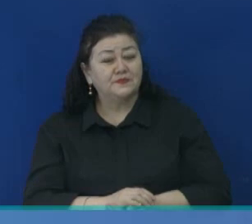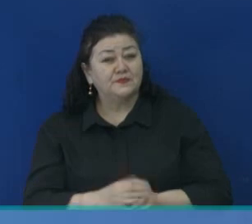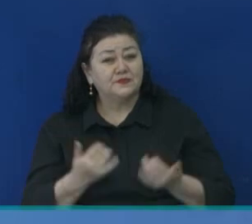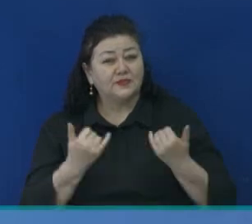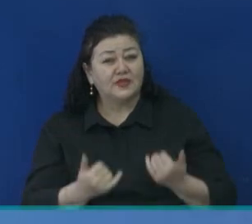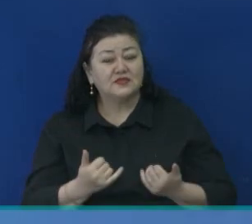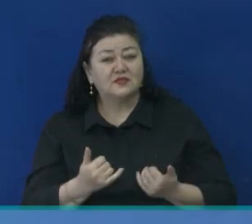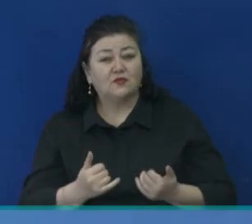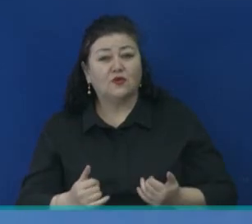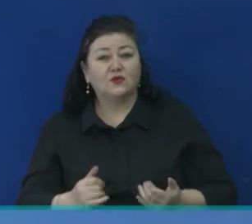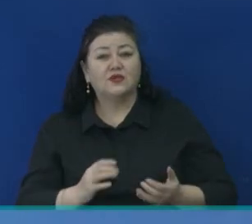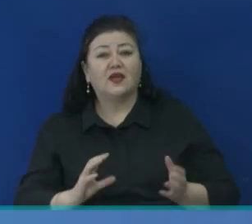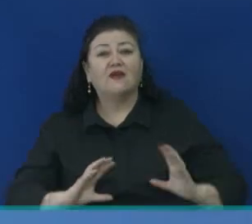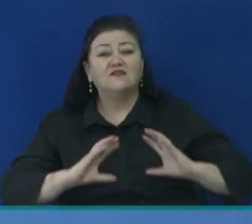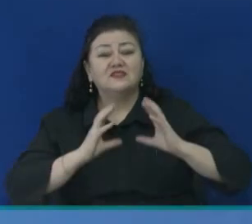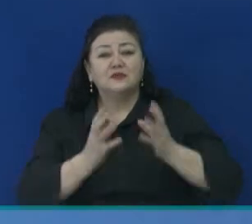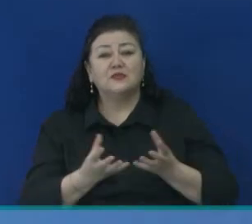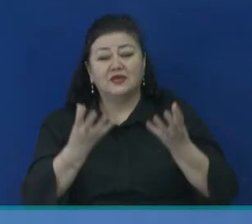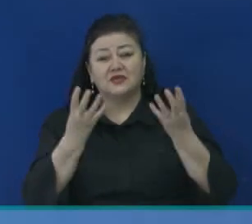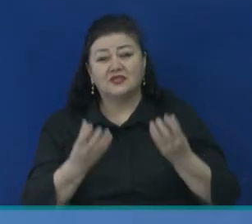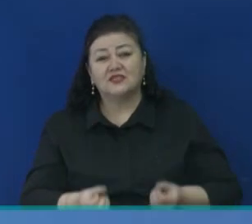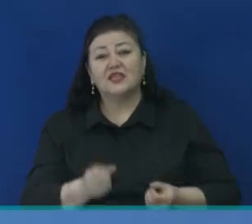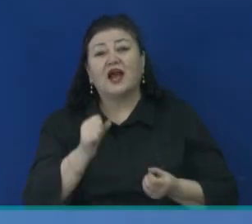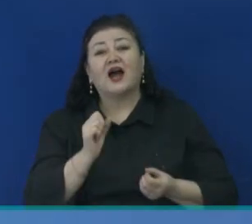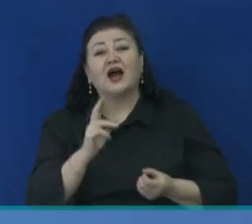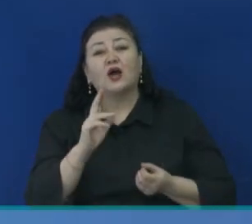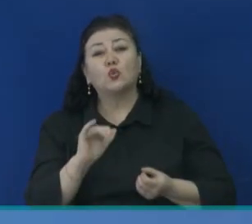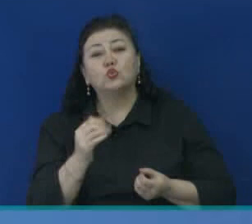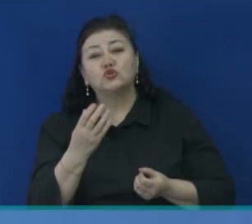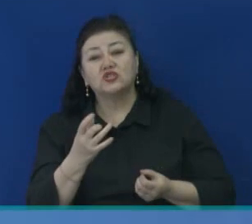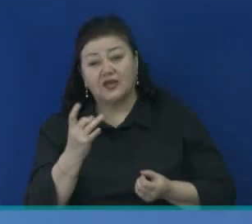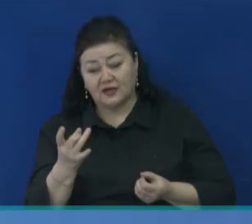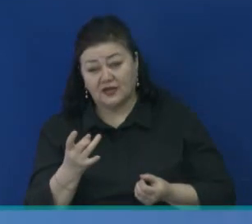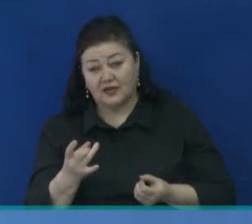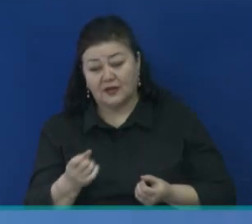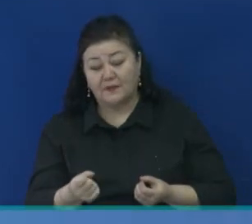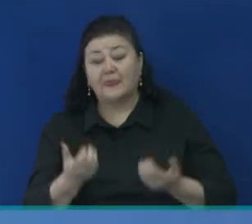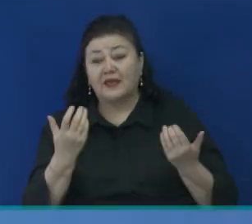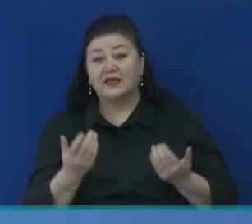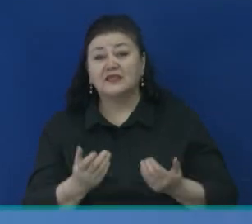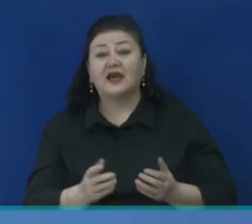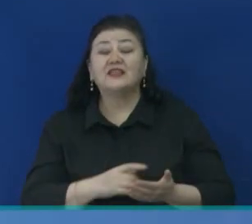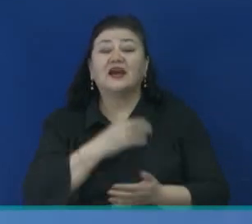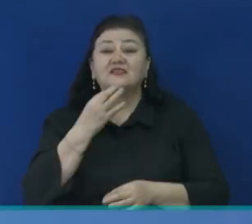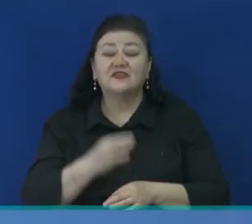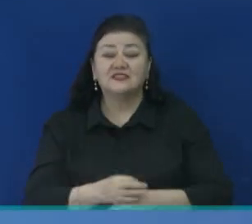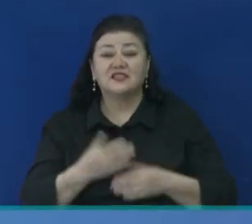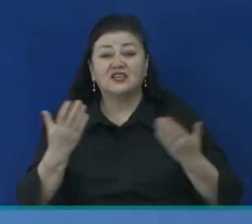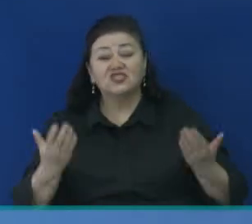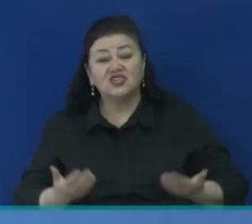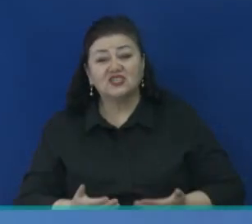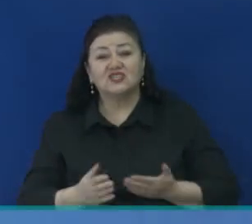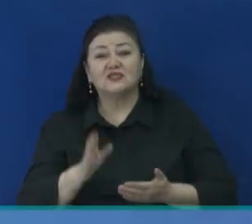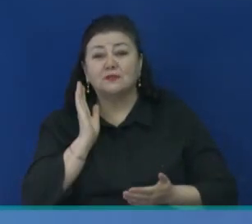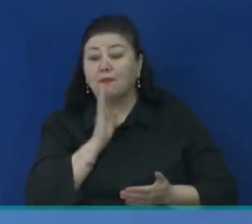Бүгін халықаралық акушерлер күні. Олар ана мен баланың денсаулығына жауап беретін ақ халатты абзал жандар. Мамандардың ауыр